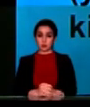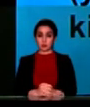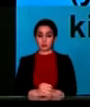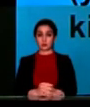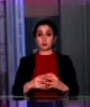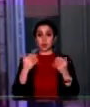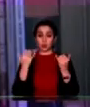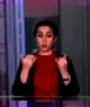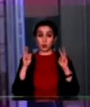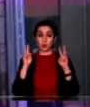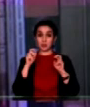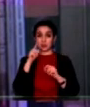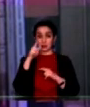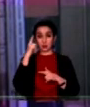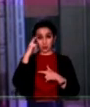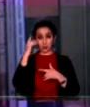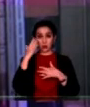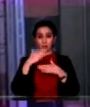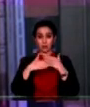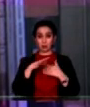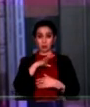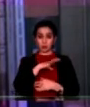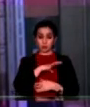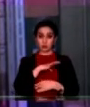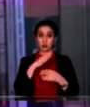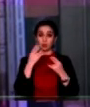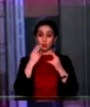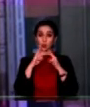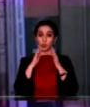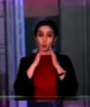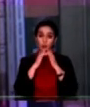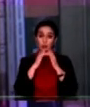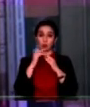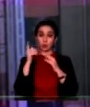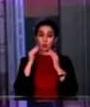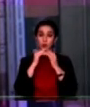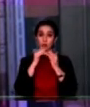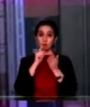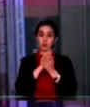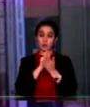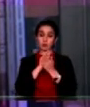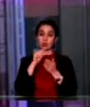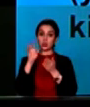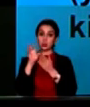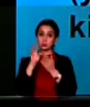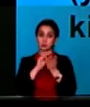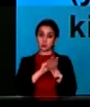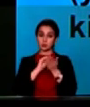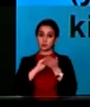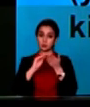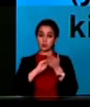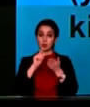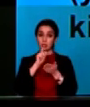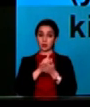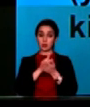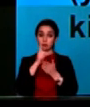Demak, bugungi mavzuimiz sizga tushunarli bo'lgan bo'lsa, quyida demak uyga vazifani belgilab olamiz.